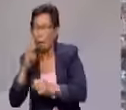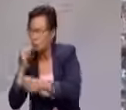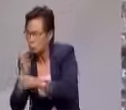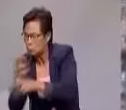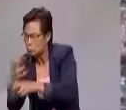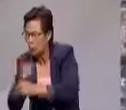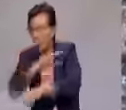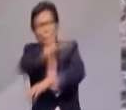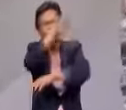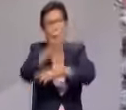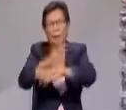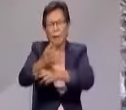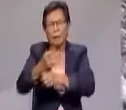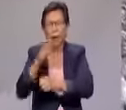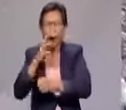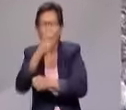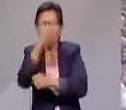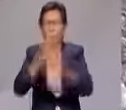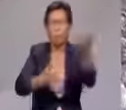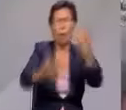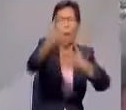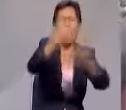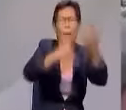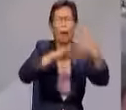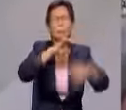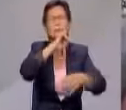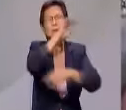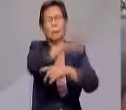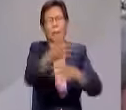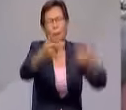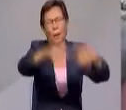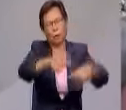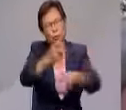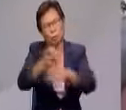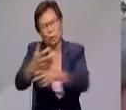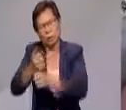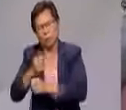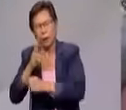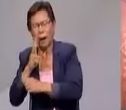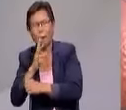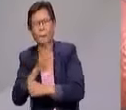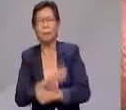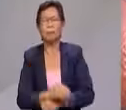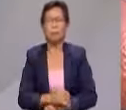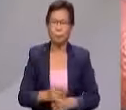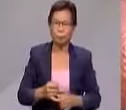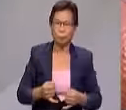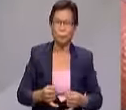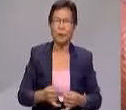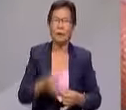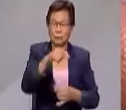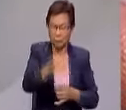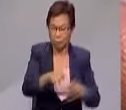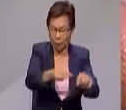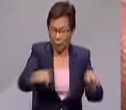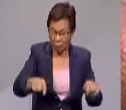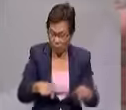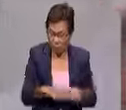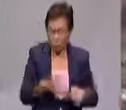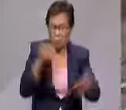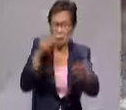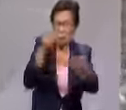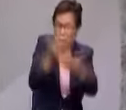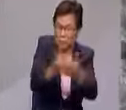di puncak bukit di mana pembakaran sampah haram berlaku. Parit Jalan Haji Muhammad Ikram, Bukit Krayong merupakan kawasan